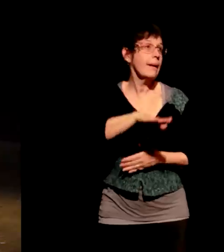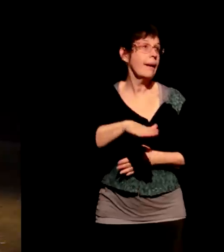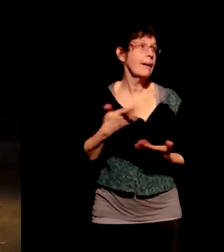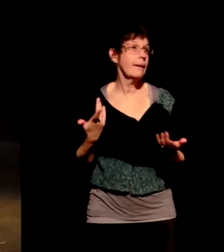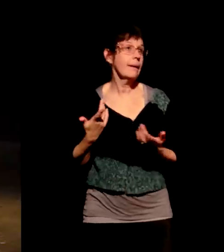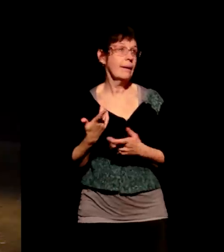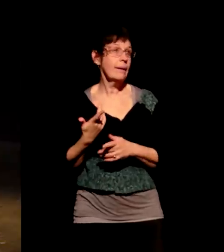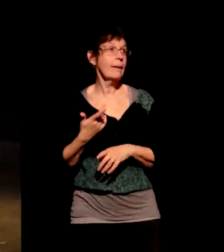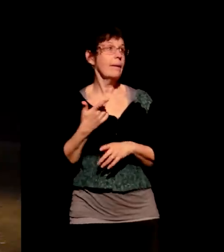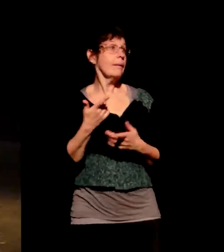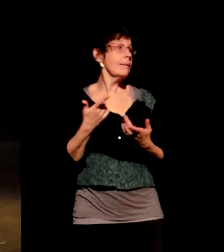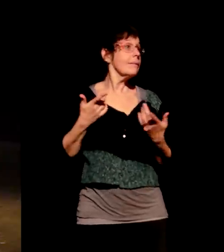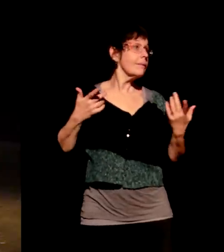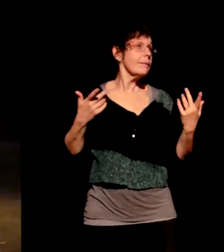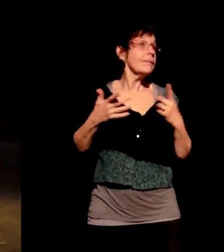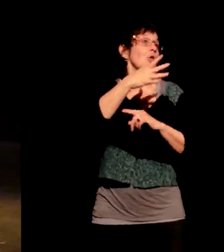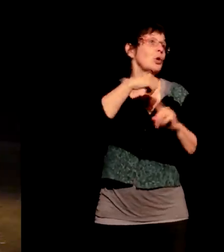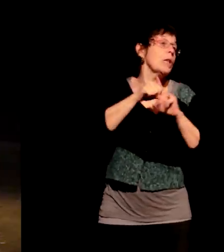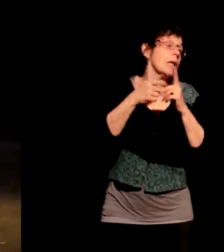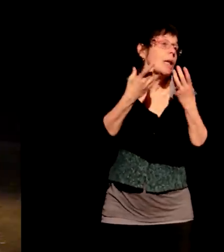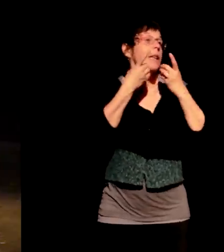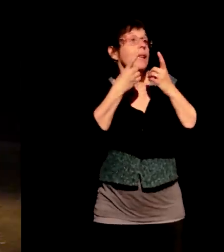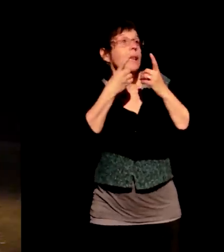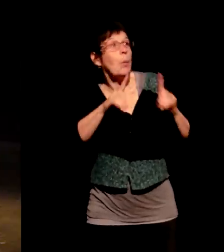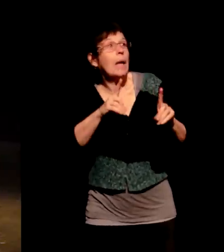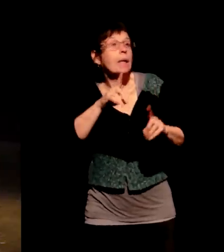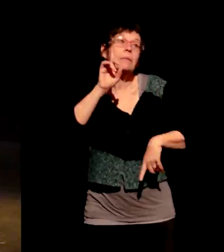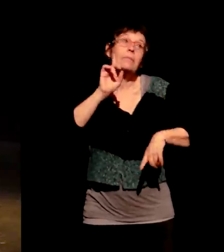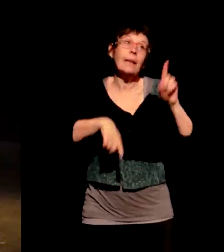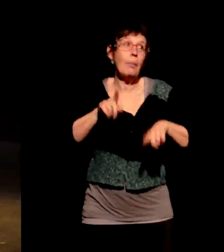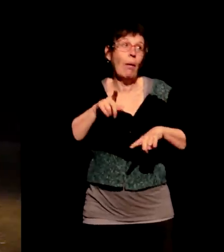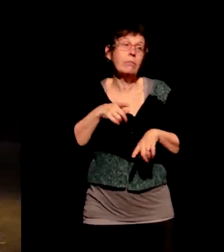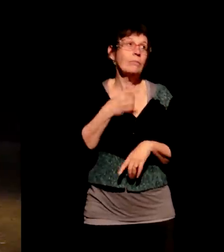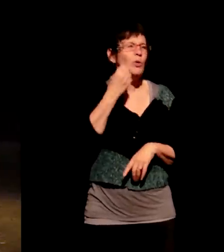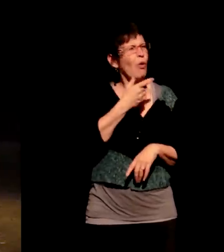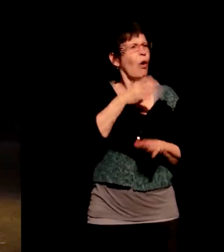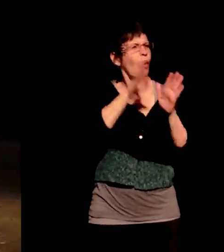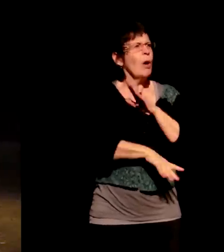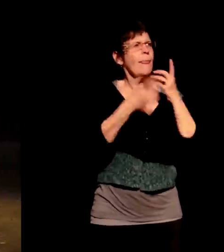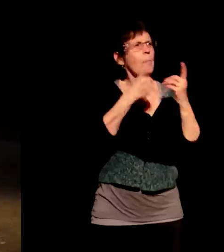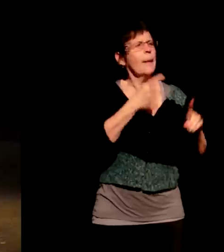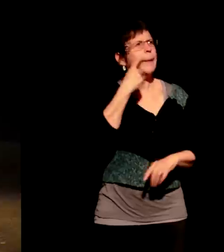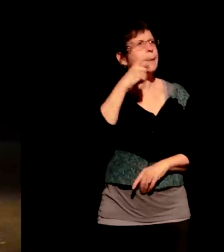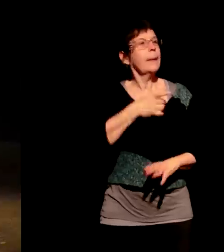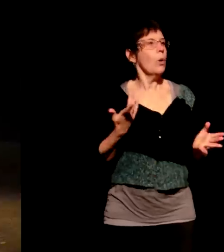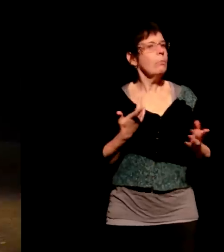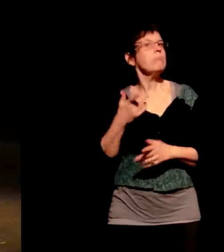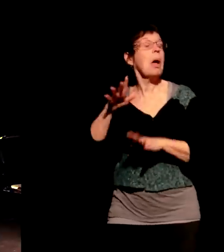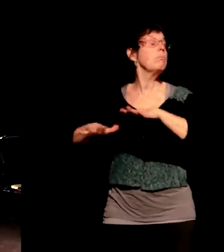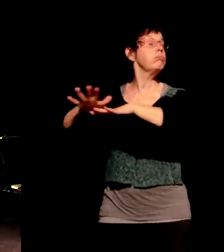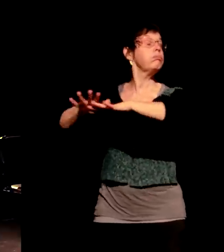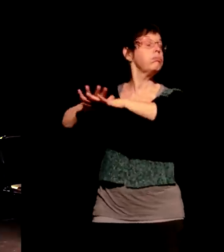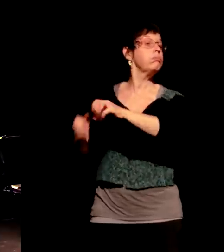Blague à part, la société est plus ou moins démocratique, mais enfin plutôt moins que plus. Et donc il y a des gens qui fondent des lois qui disent que